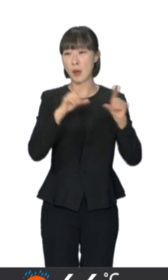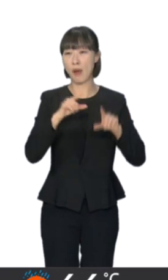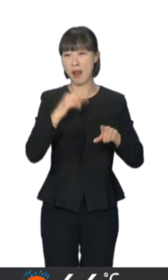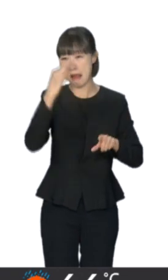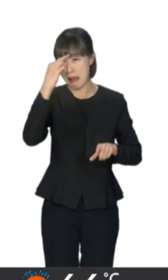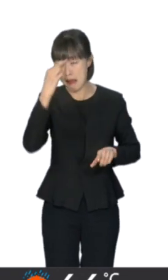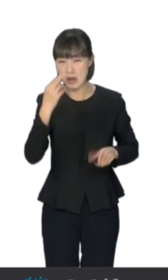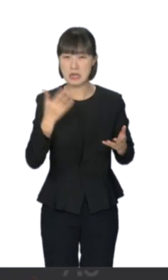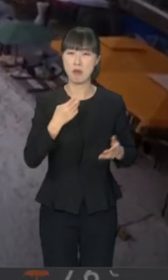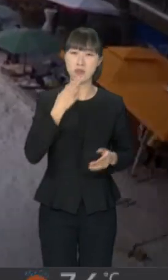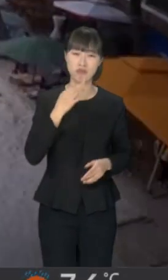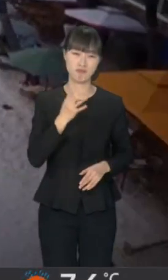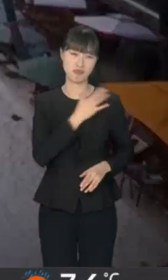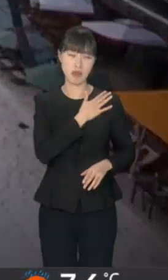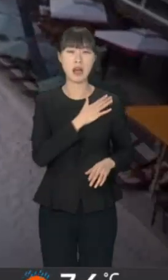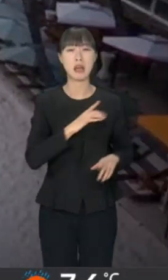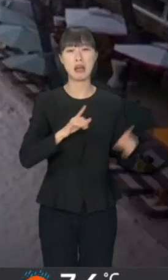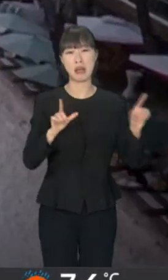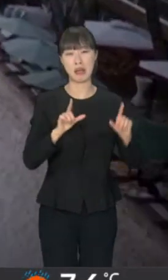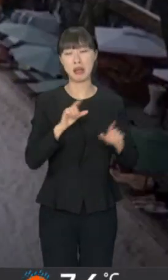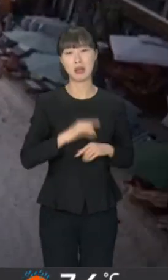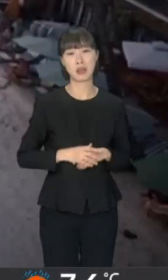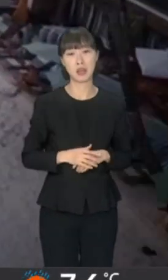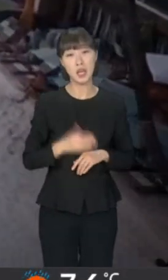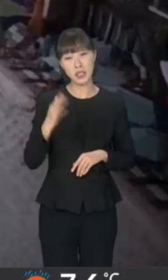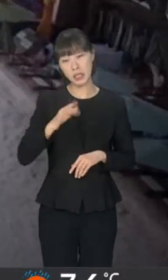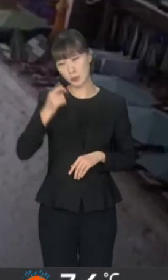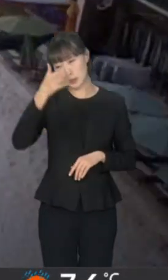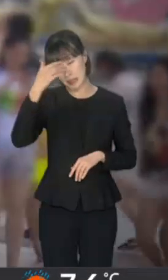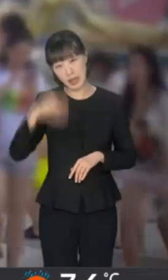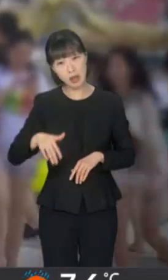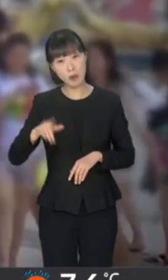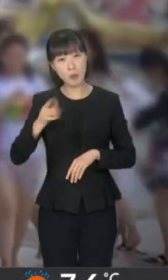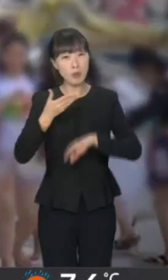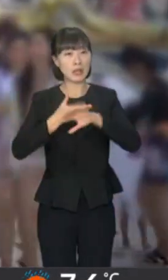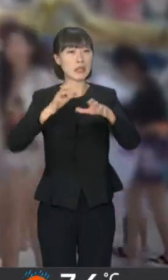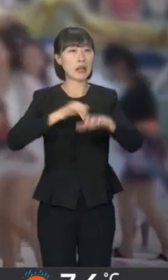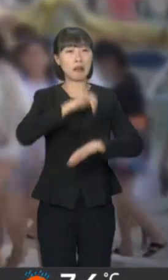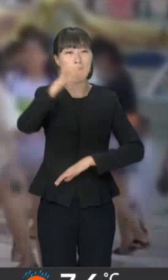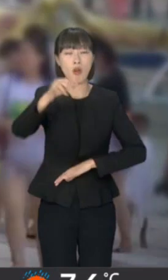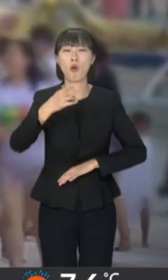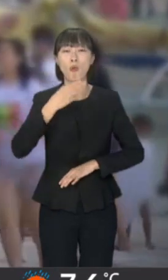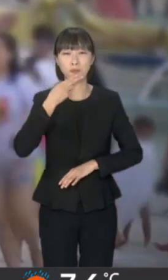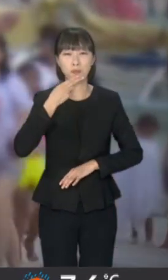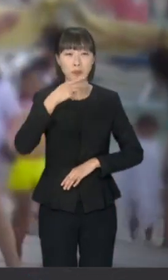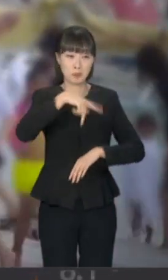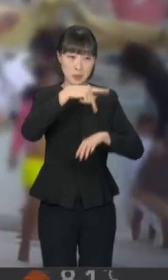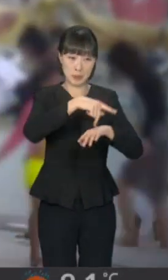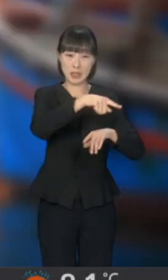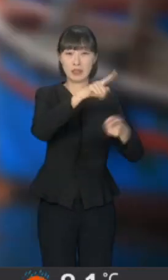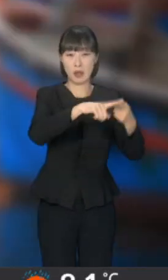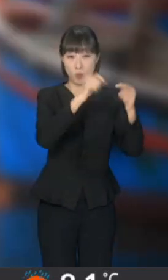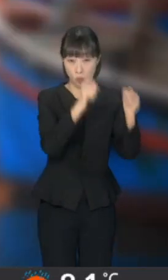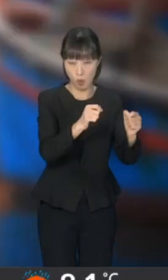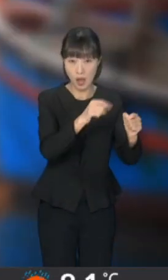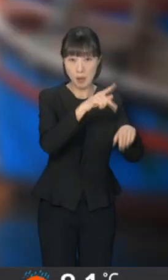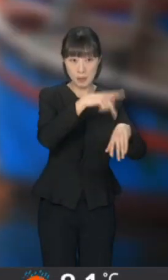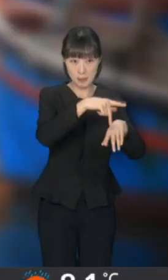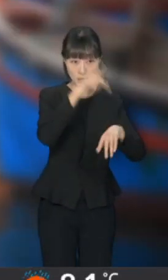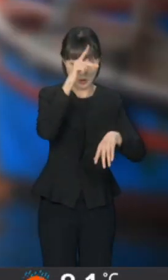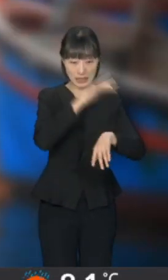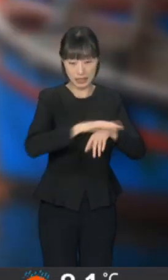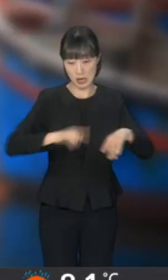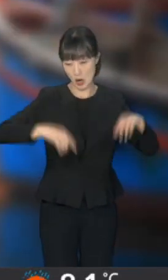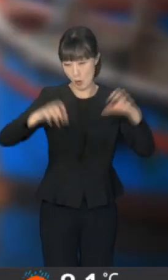것이라고 설명했습니다 그나마 다행인 건 다른 국가로 이동한게 아니고 현지 경찰도 매우 협조적이다 조금씩